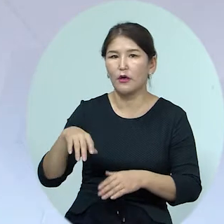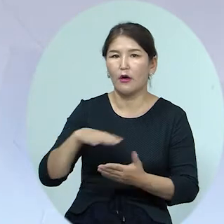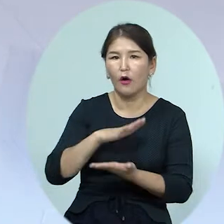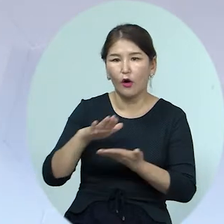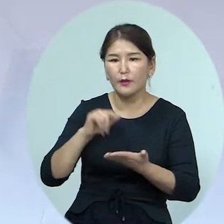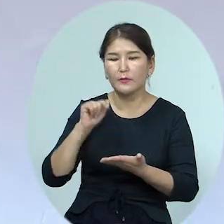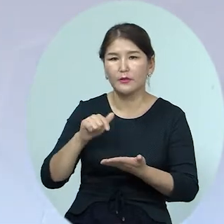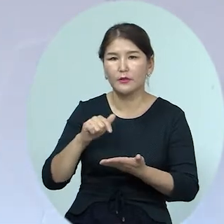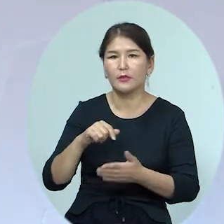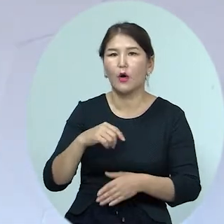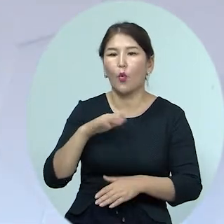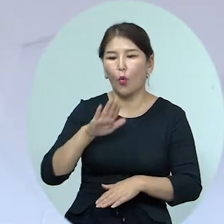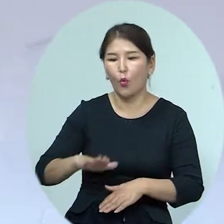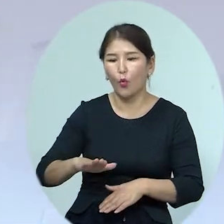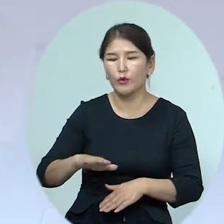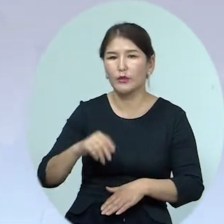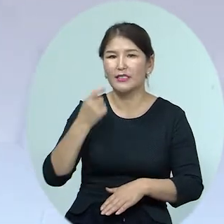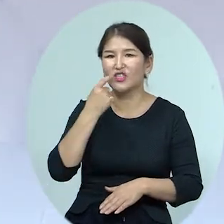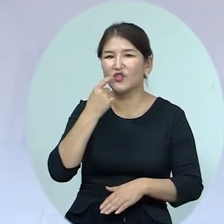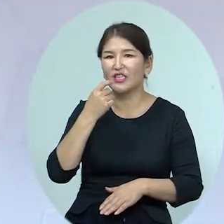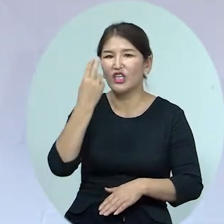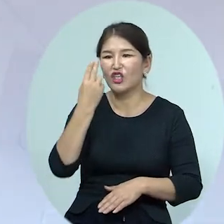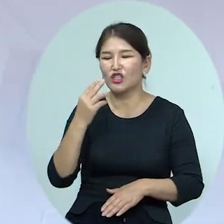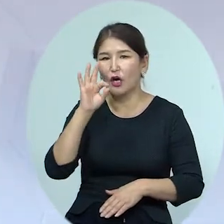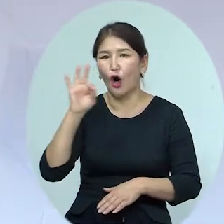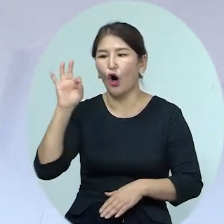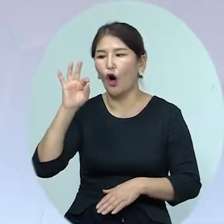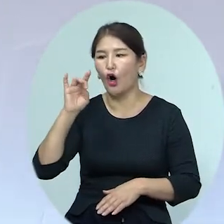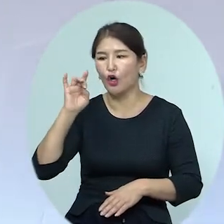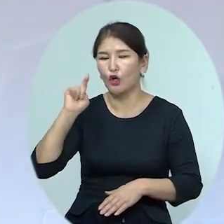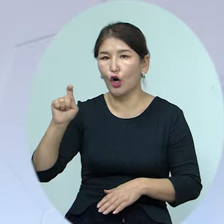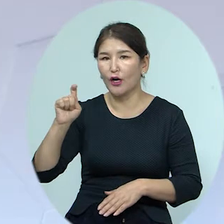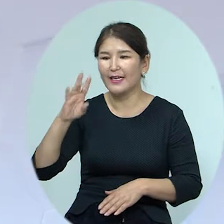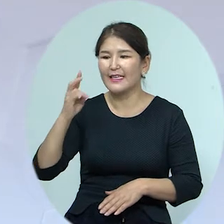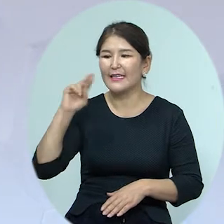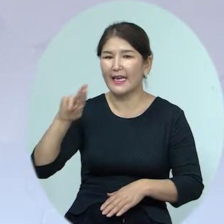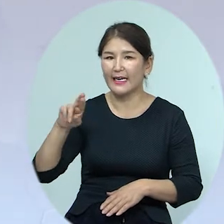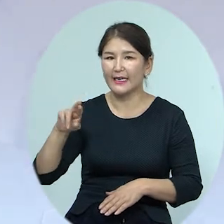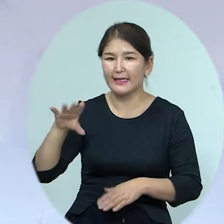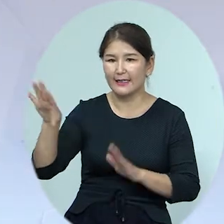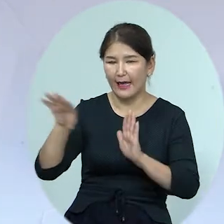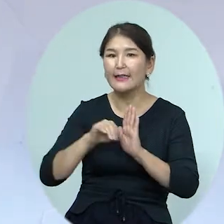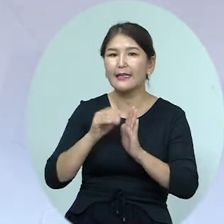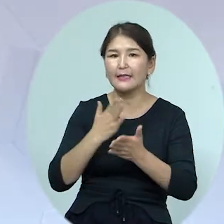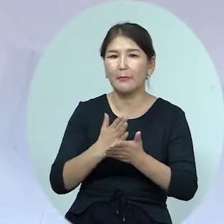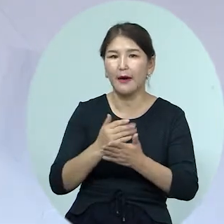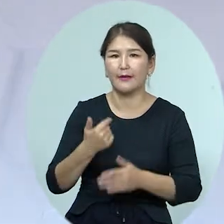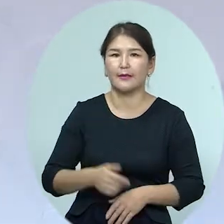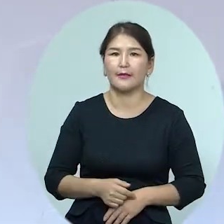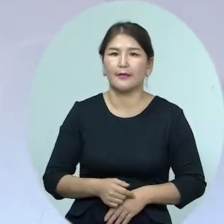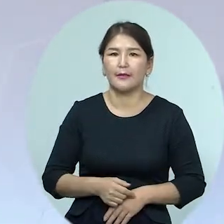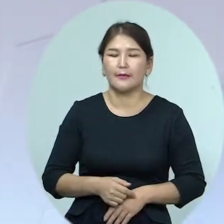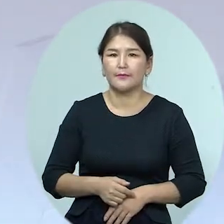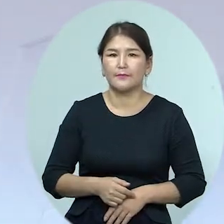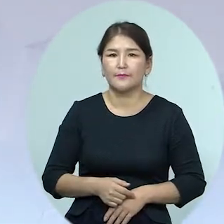хүүхдэд шүд цоорол үүсгдэг нянг халдаадаг байна. Цоорол үүсгдэг энэ нянгаар халдварлагдсан хүүхэд